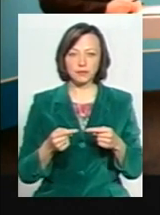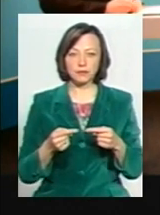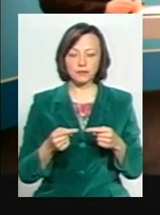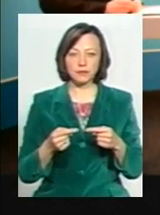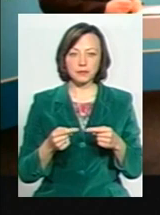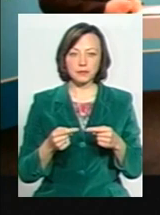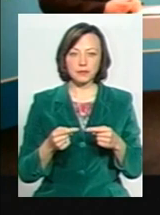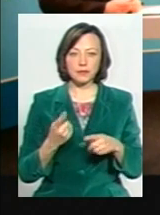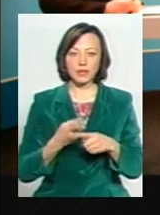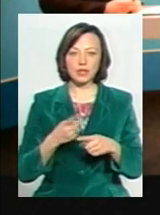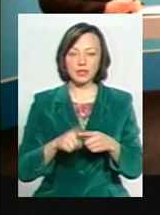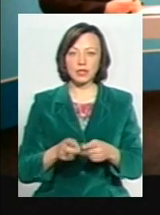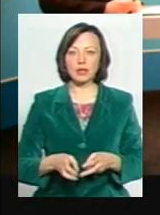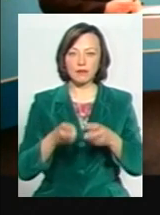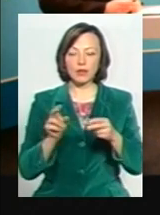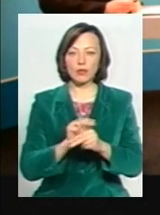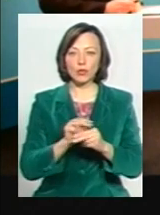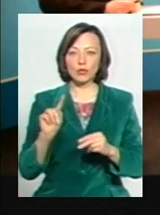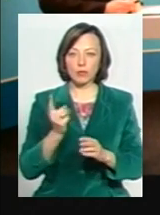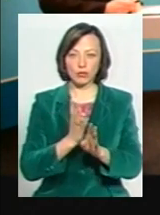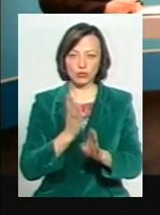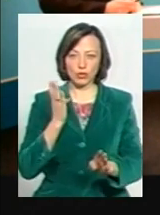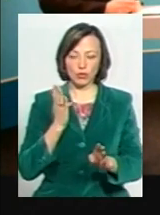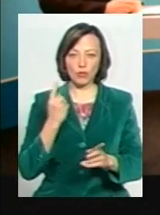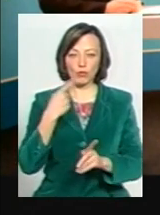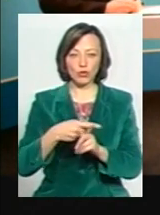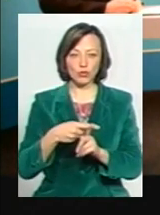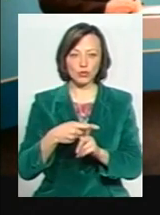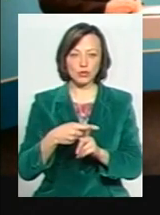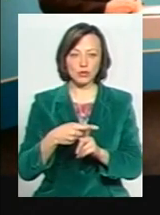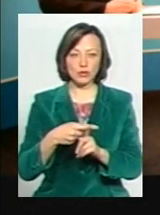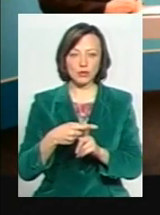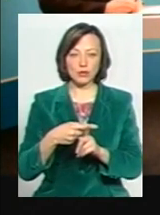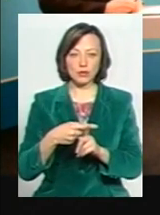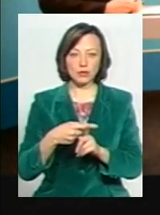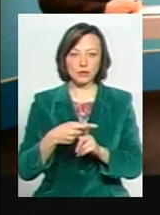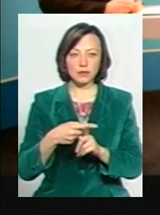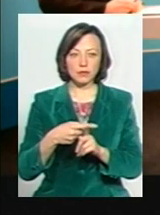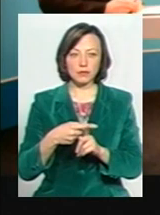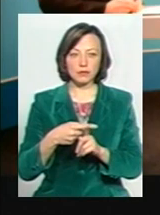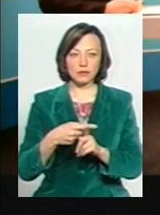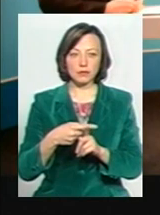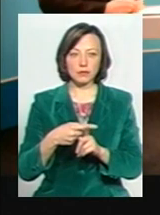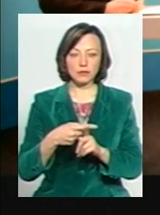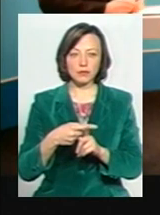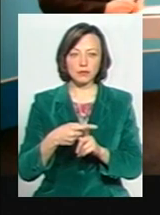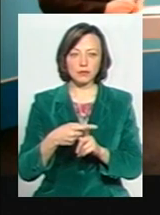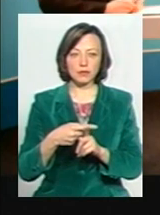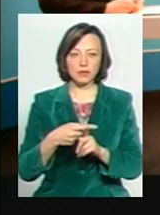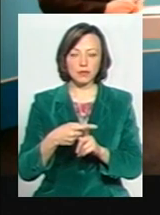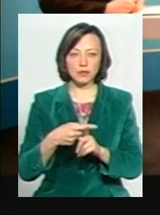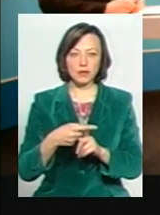безпеці, то ці ліфти ремонтуються в першу чергу. Плюс до цього, до всього, ми дуже активно